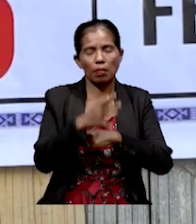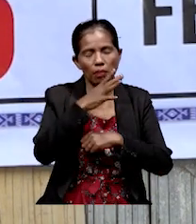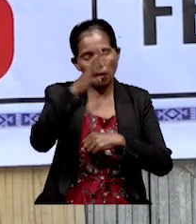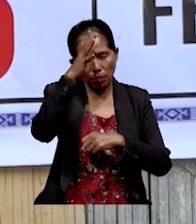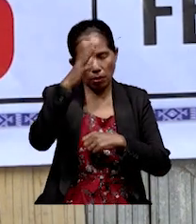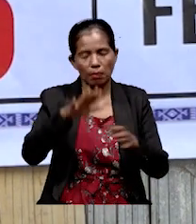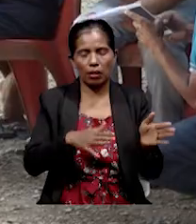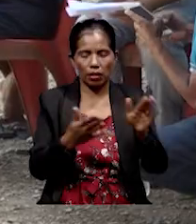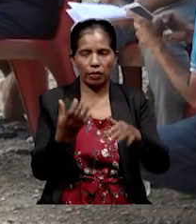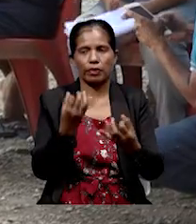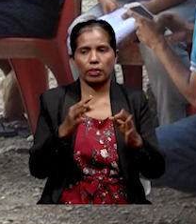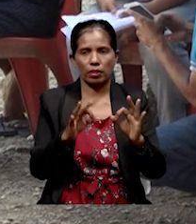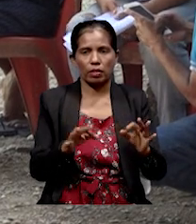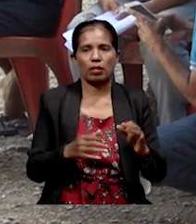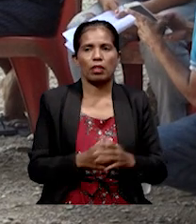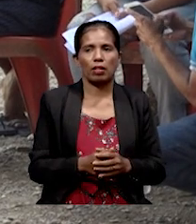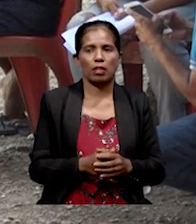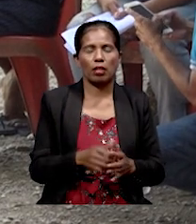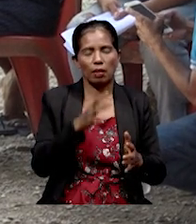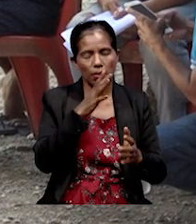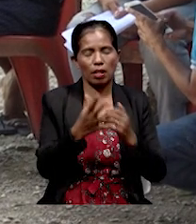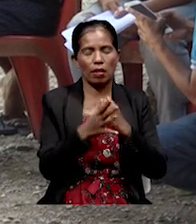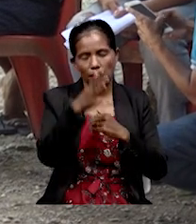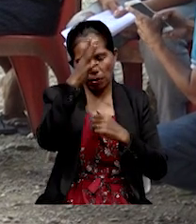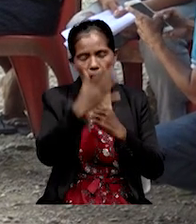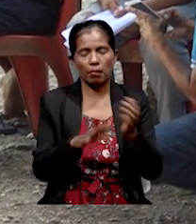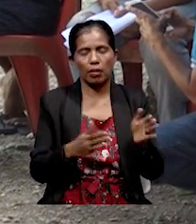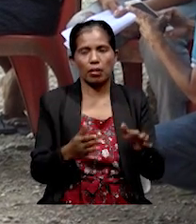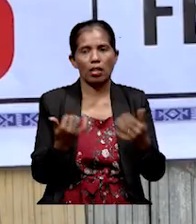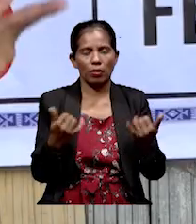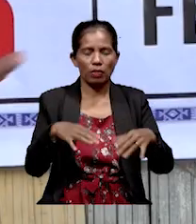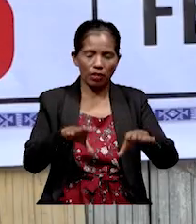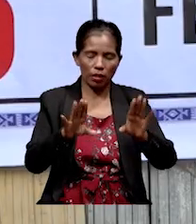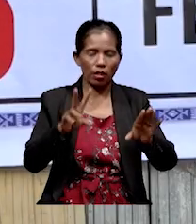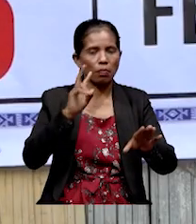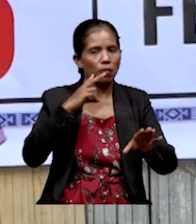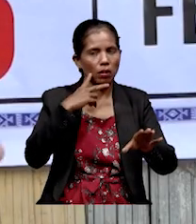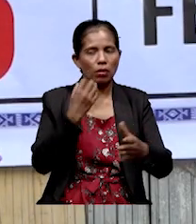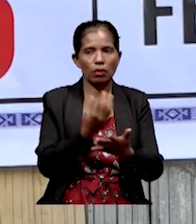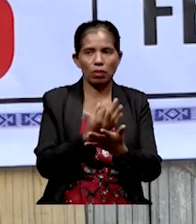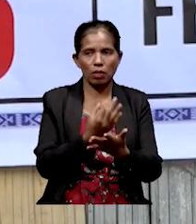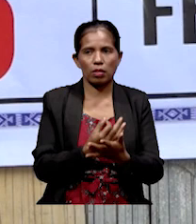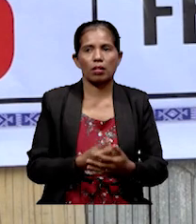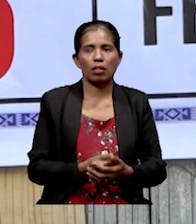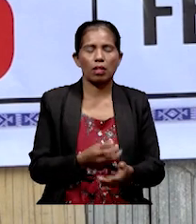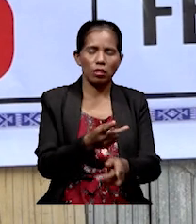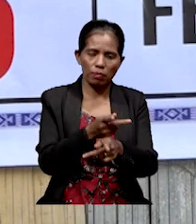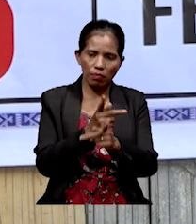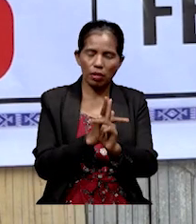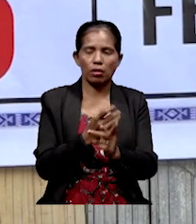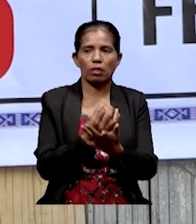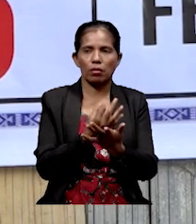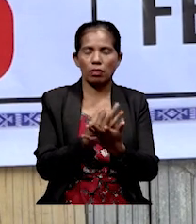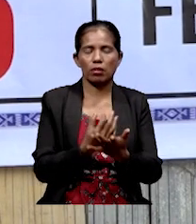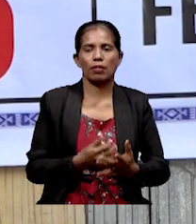o balu abo sira mate tena ilara napa ama mate tahutona, agora fang hela moro hena biakar eskol osan lai, kredit. Ne solusang